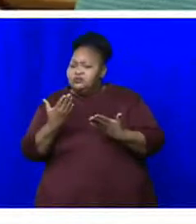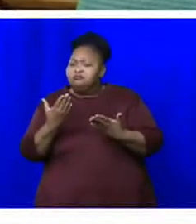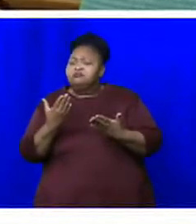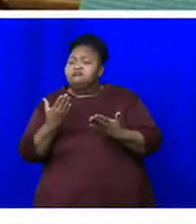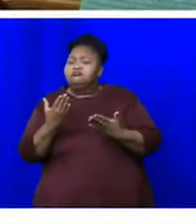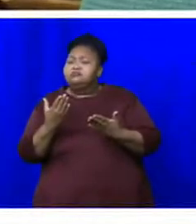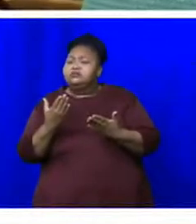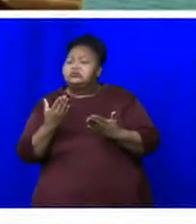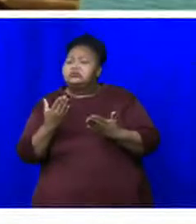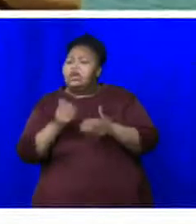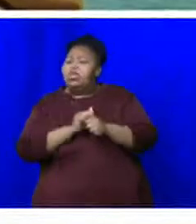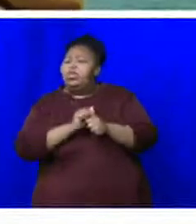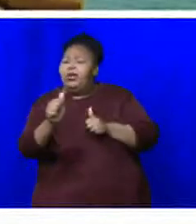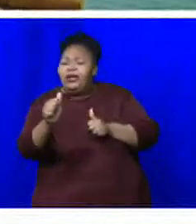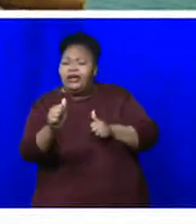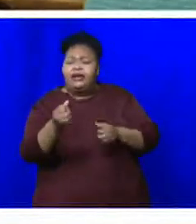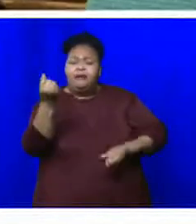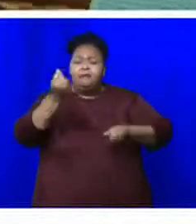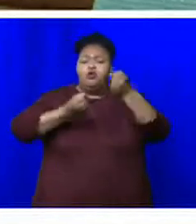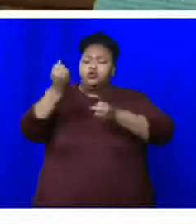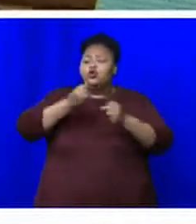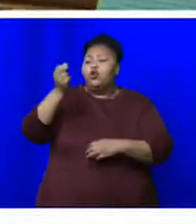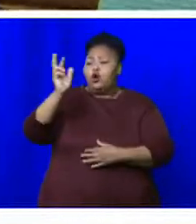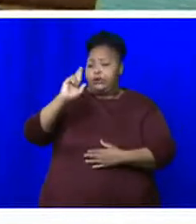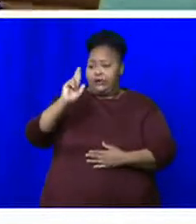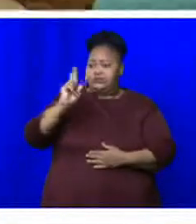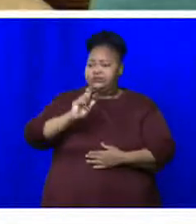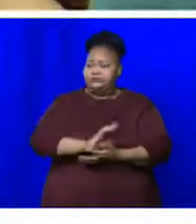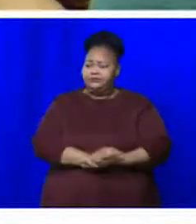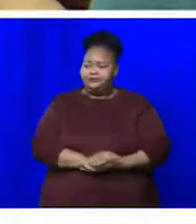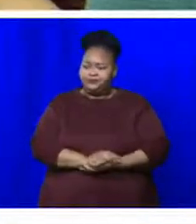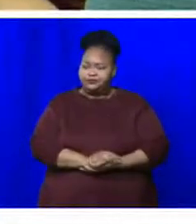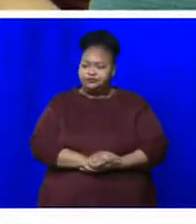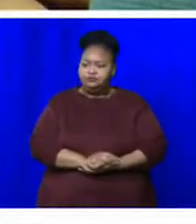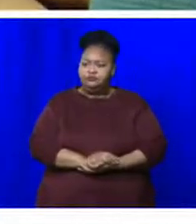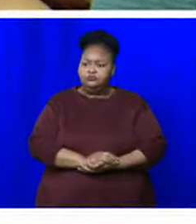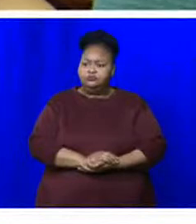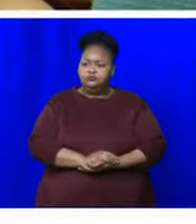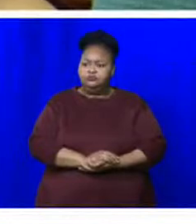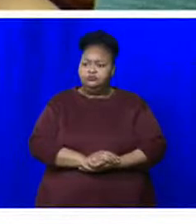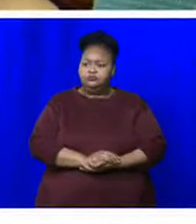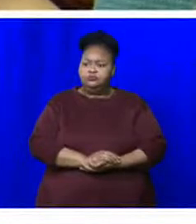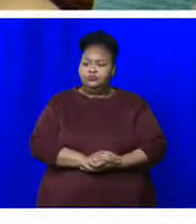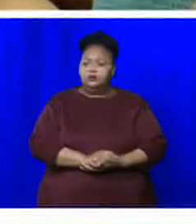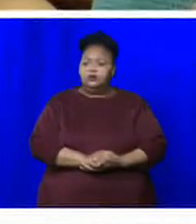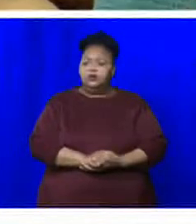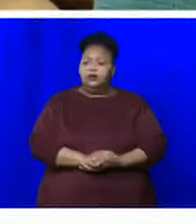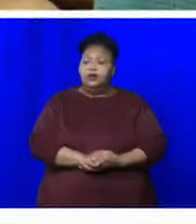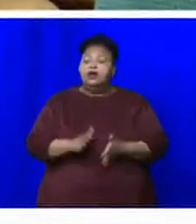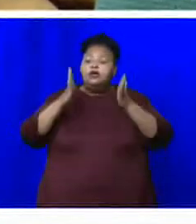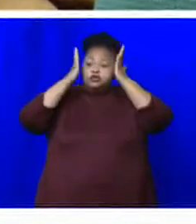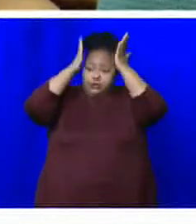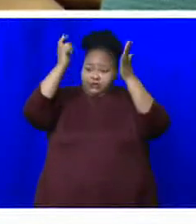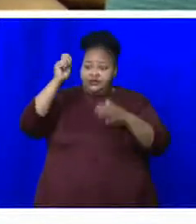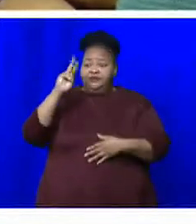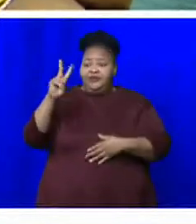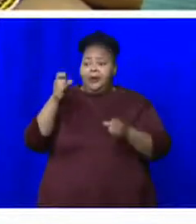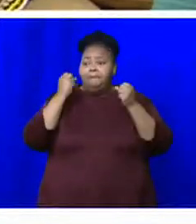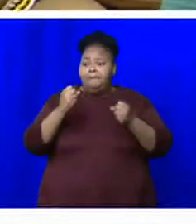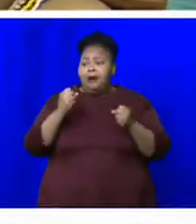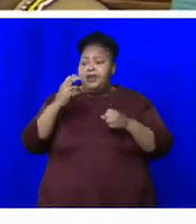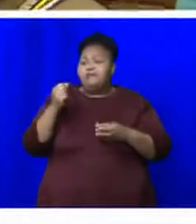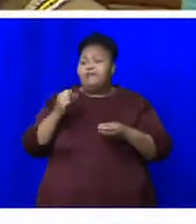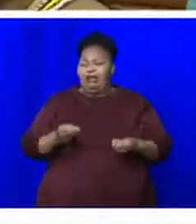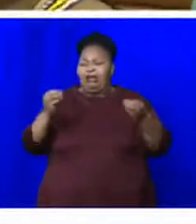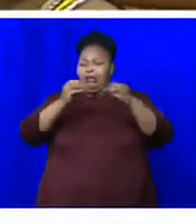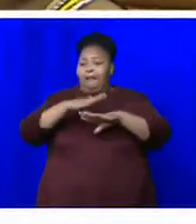Kwakhanzakala ukuthi lesihlalweni ngaso le simo sekukweleta kwesiteshi SRA akasirilizeli